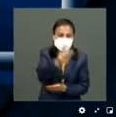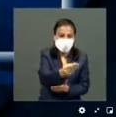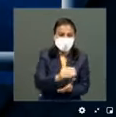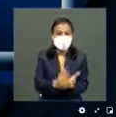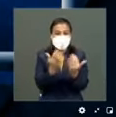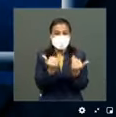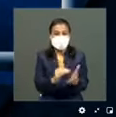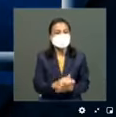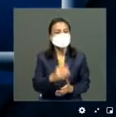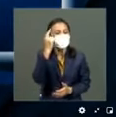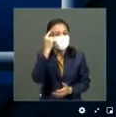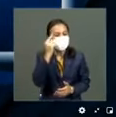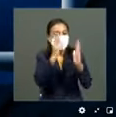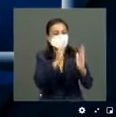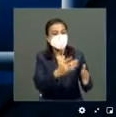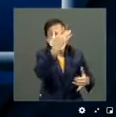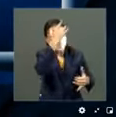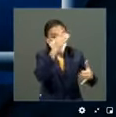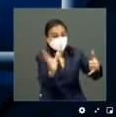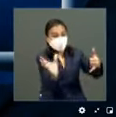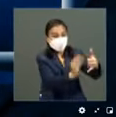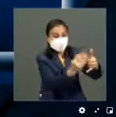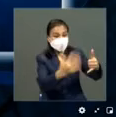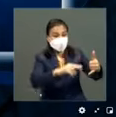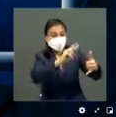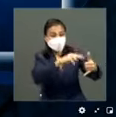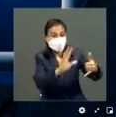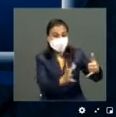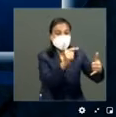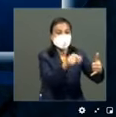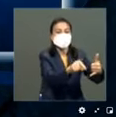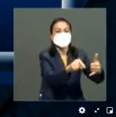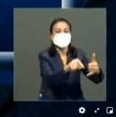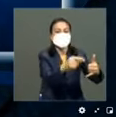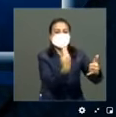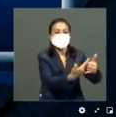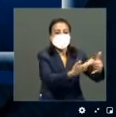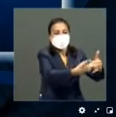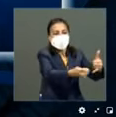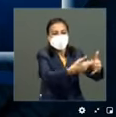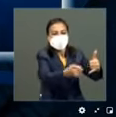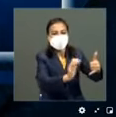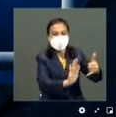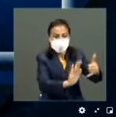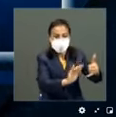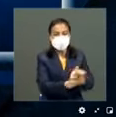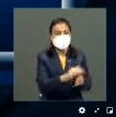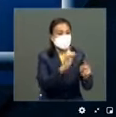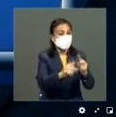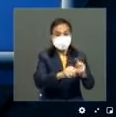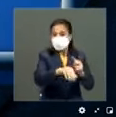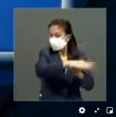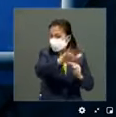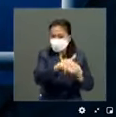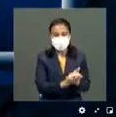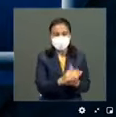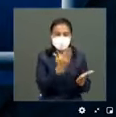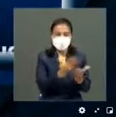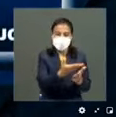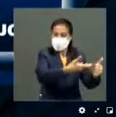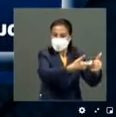ที่ท่านจะต้องไปเรียกเก็บกับผู้ป่วยไม่ว่าจะเป็นส่วนเกินส่วนที่ไม่มีอยู่ในรายการหรือว่าส่วนต่างใดๆทั้งสิ้นครับให้